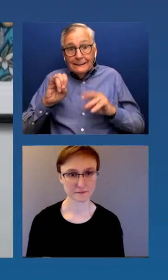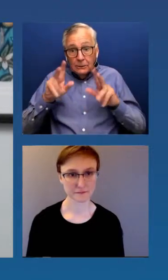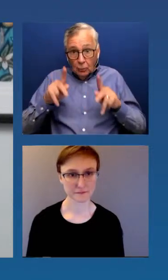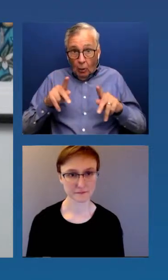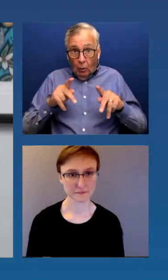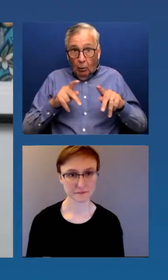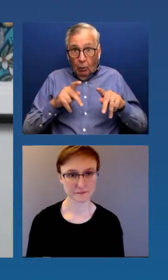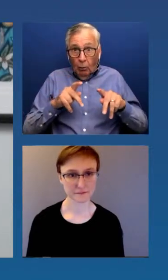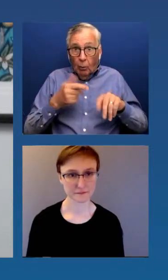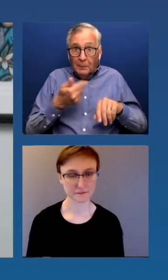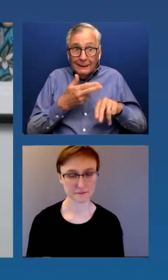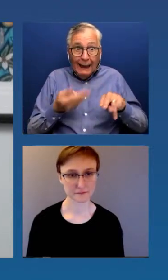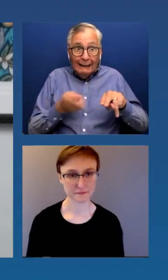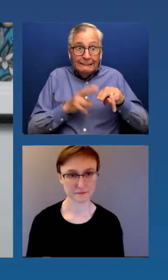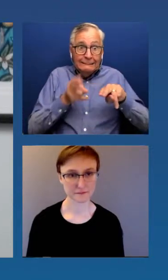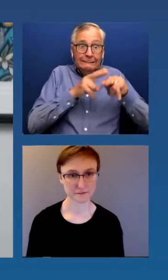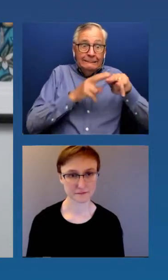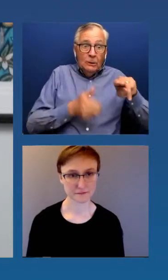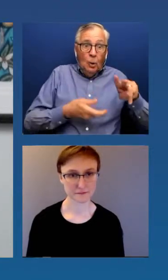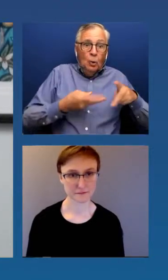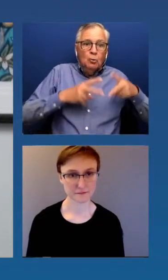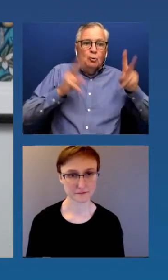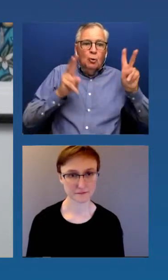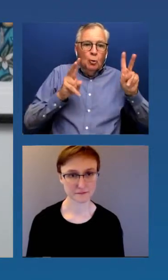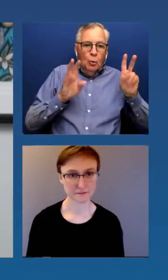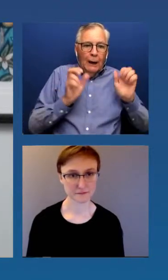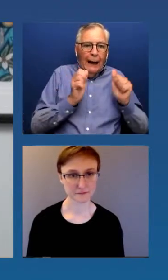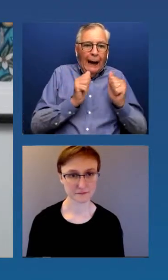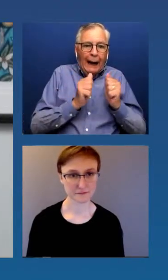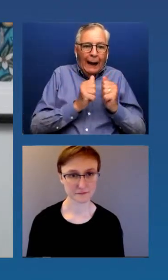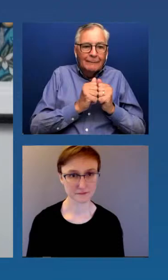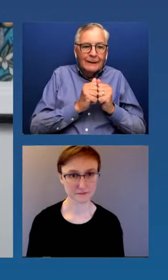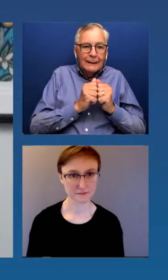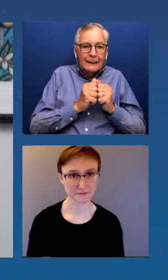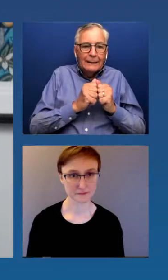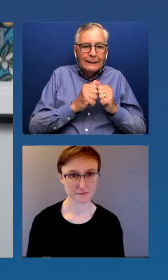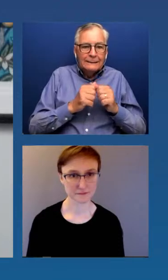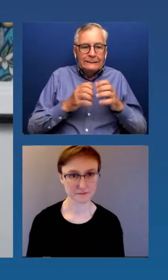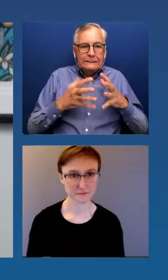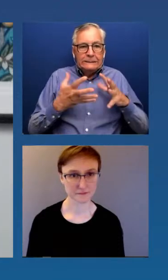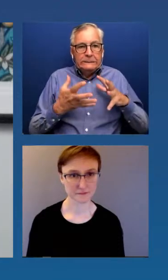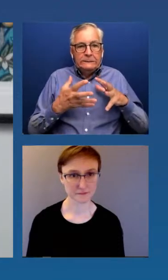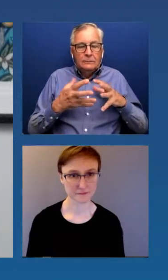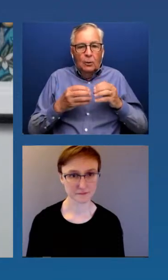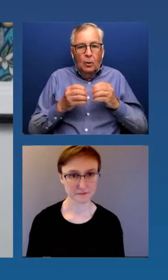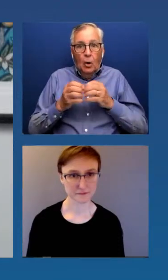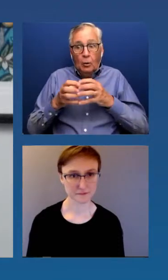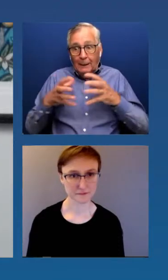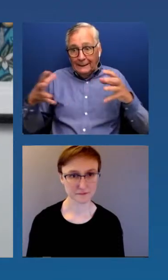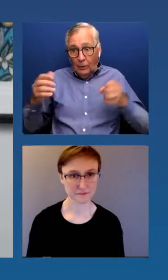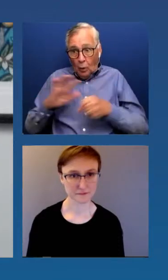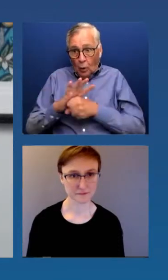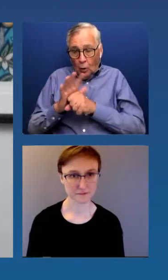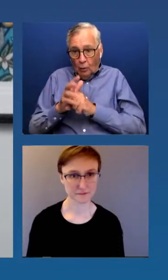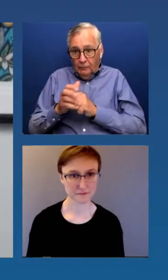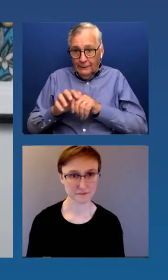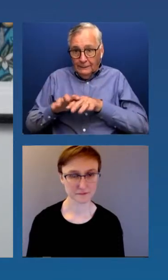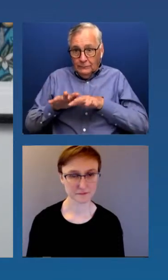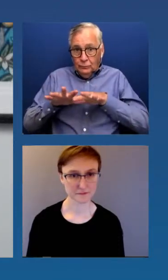hôpitaux augmente trop vite, avec la grande augmentation, on a